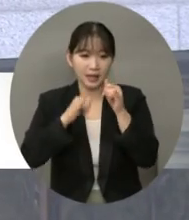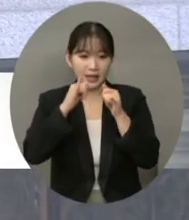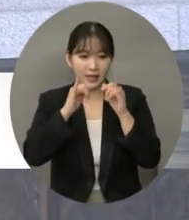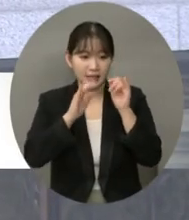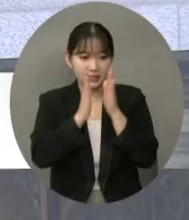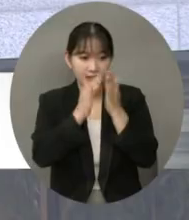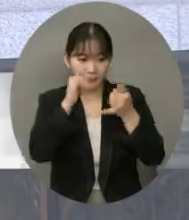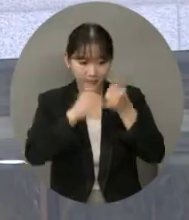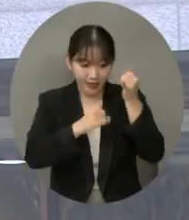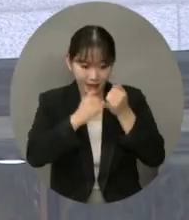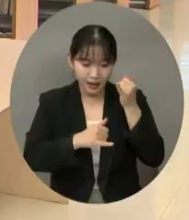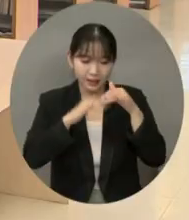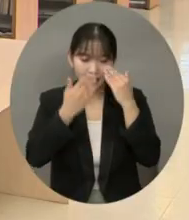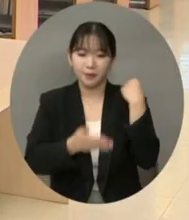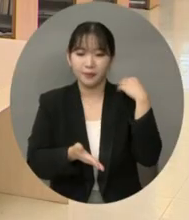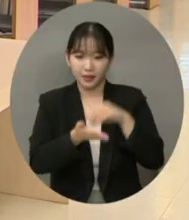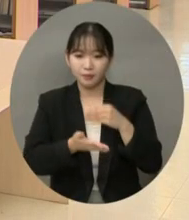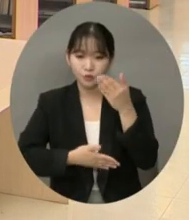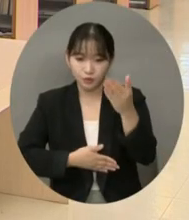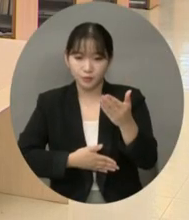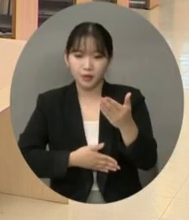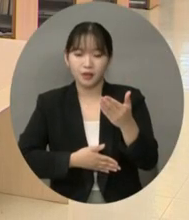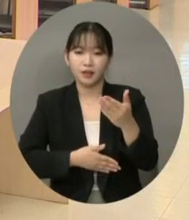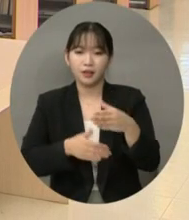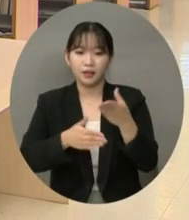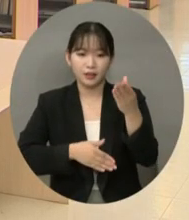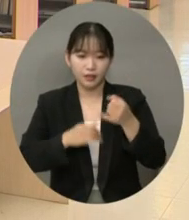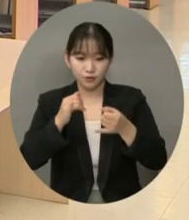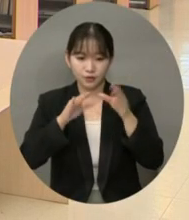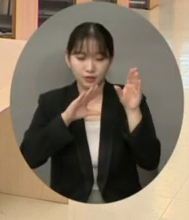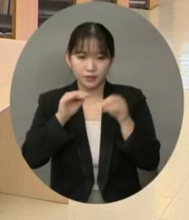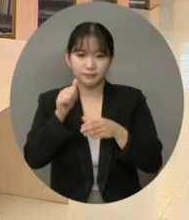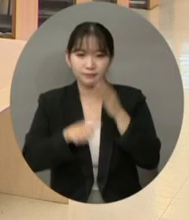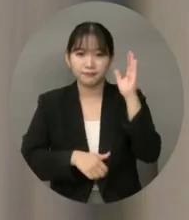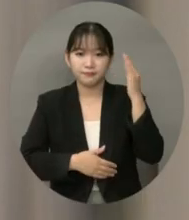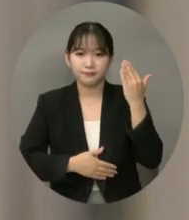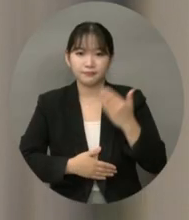반납하면 즉시 대출 정지를 해제시켜 주는 행사도 함께 열립니다